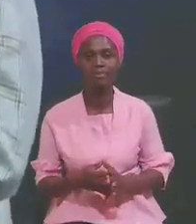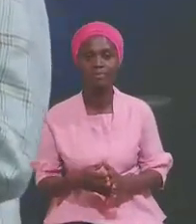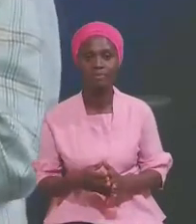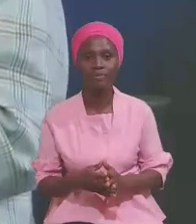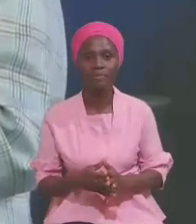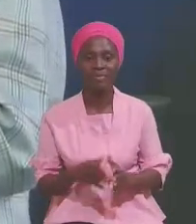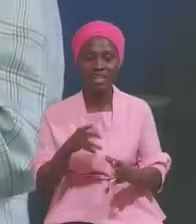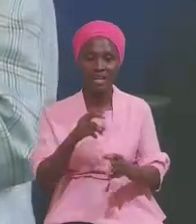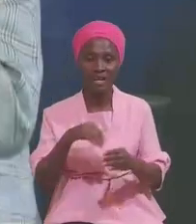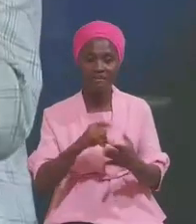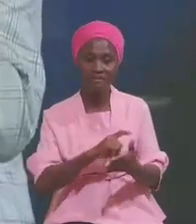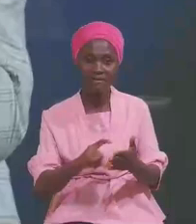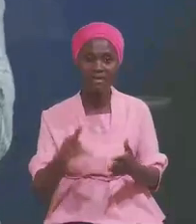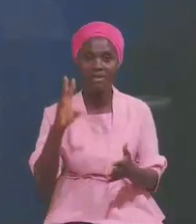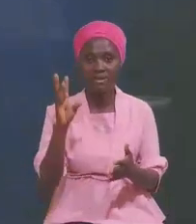6 dit,